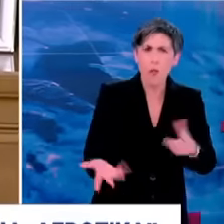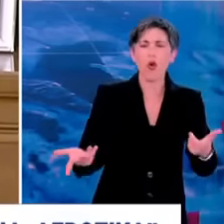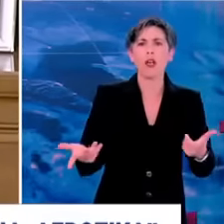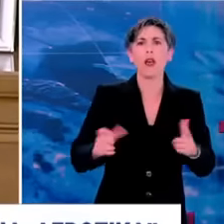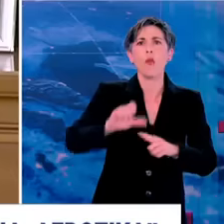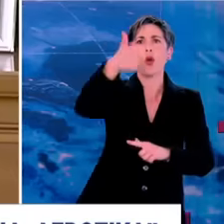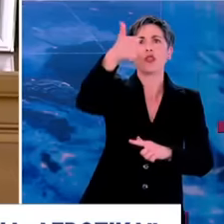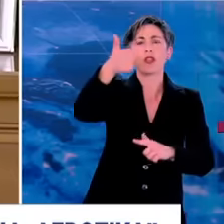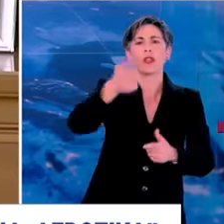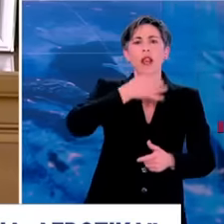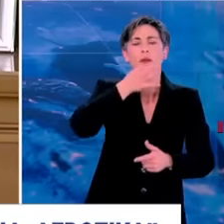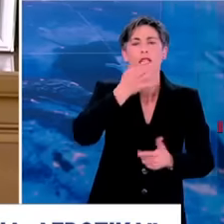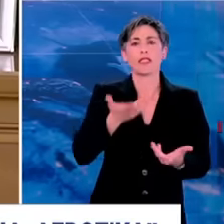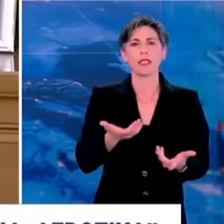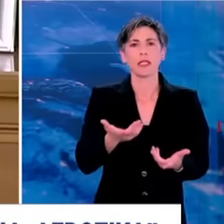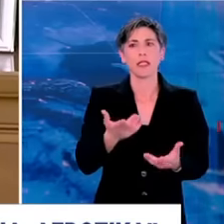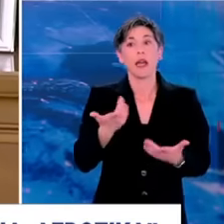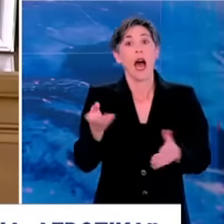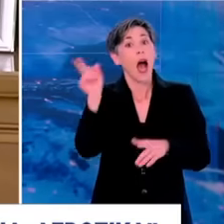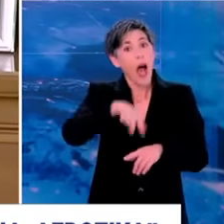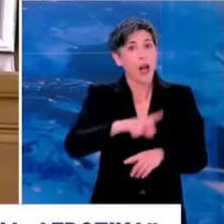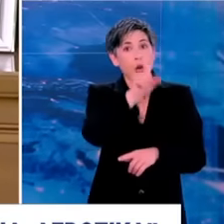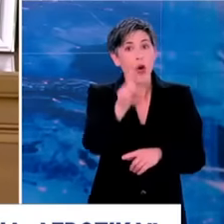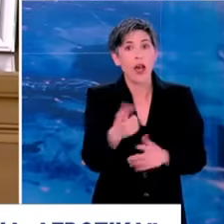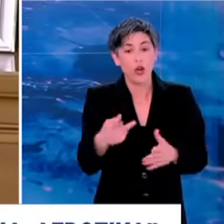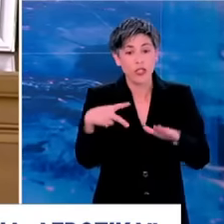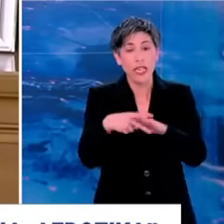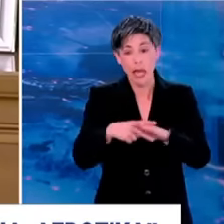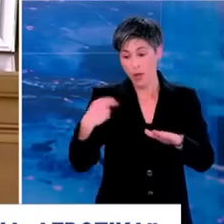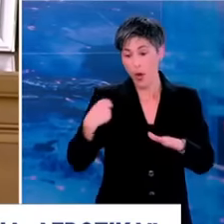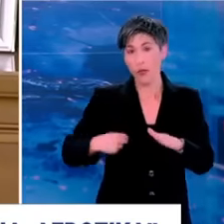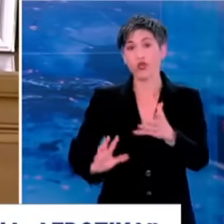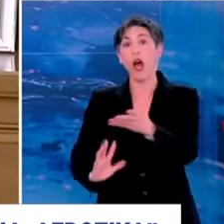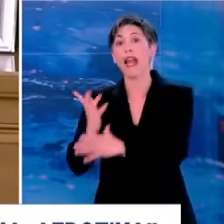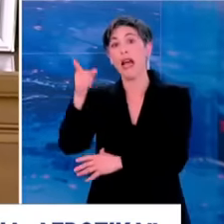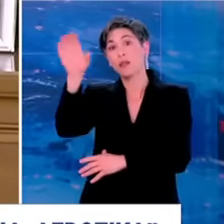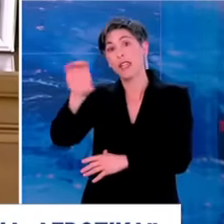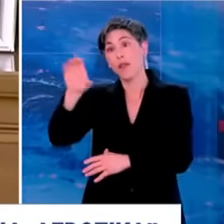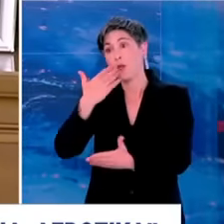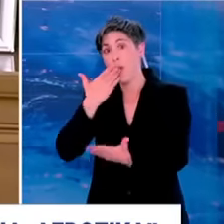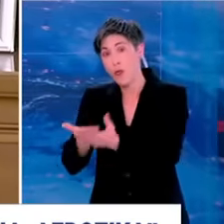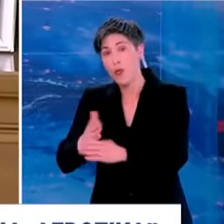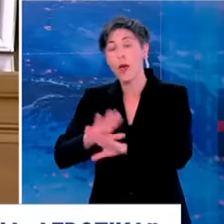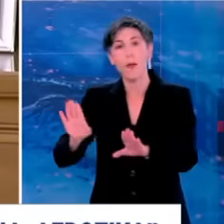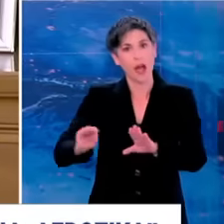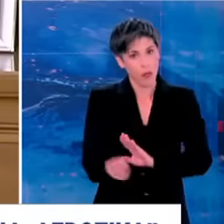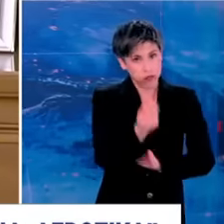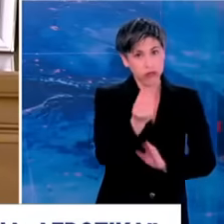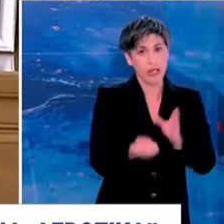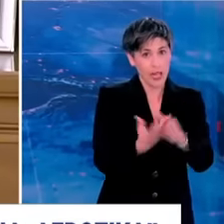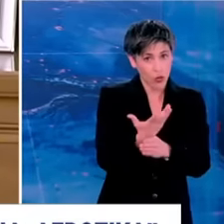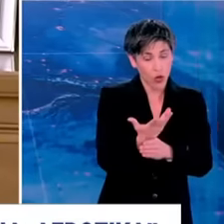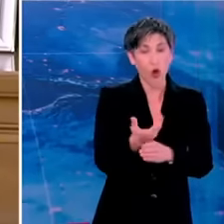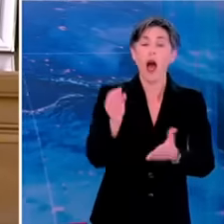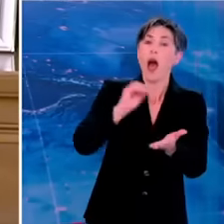έχουμε νέο ταμείο ανάκαμψης όταν τελειώσει το συγκεκριμένο? Θα μπορέσουμε να έχουμε κάποιο ενιαίο ταμείο για χρηματοδότηση της άμυνας, από το